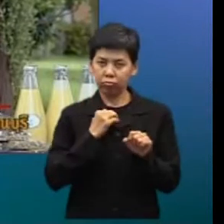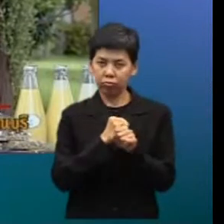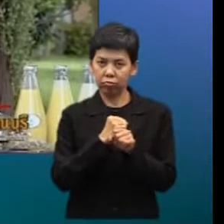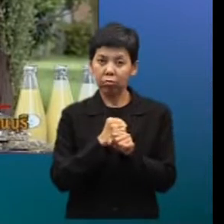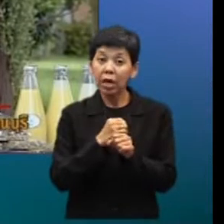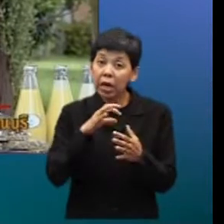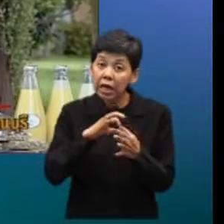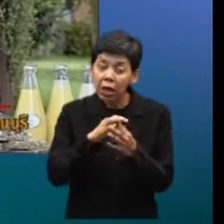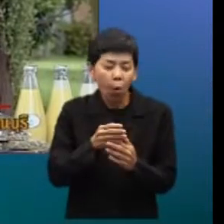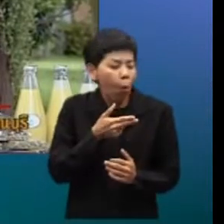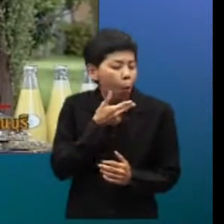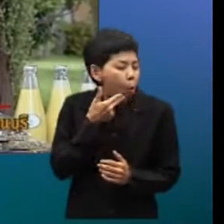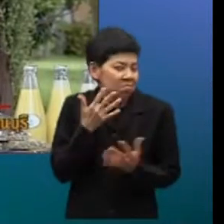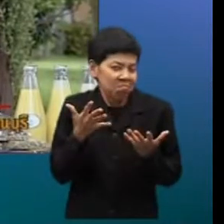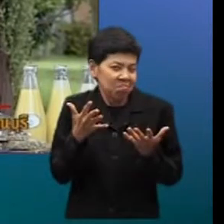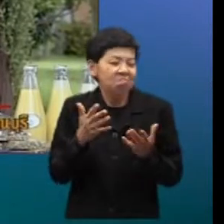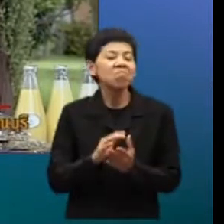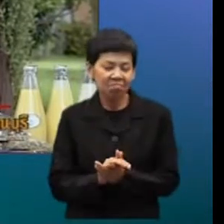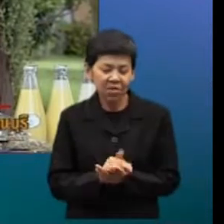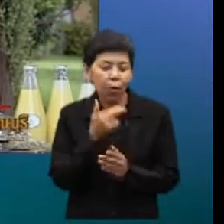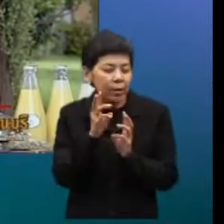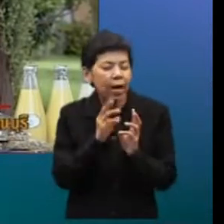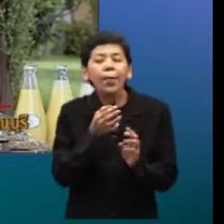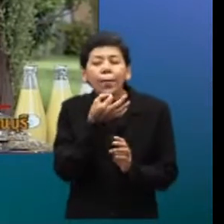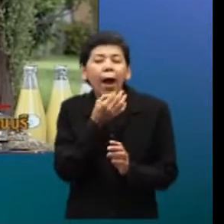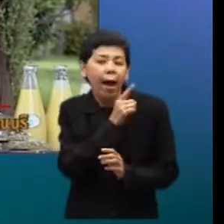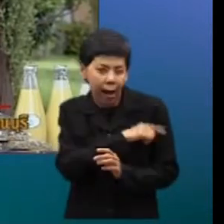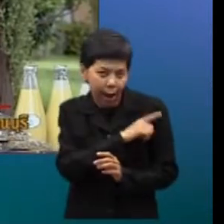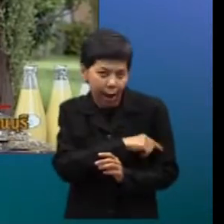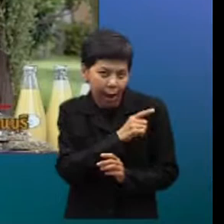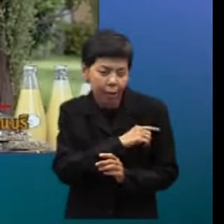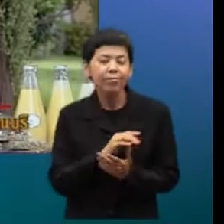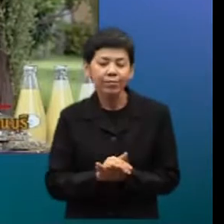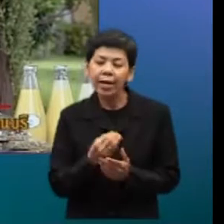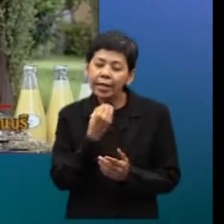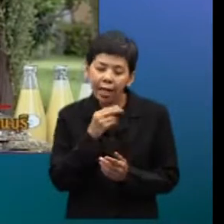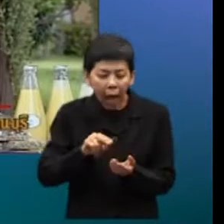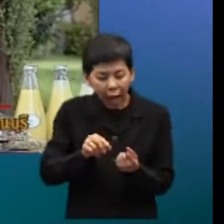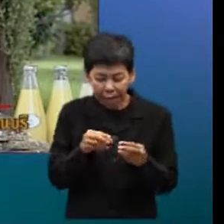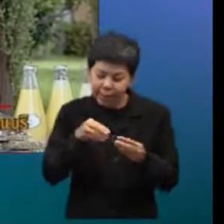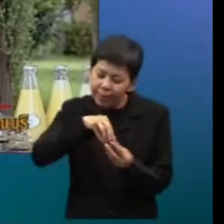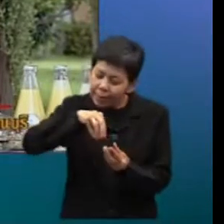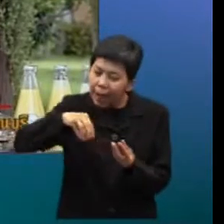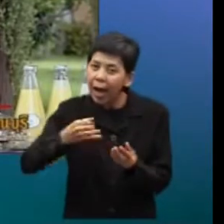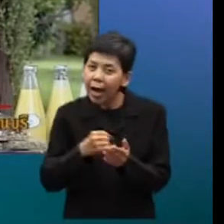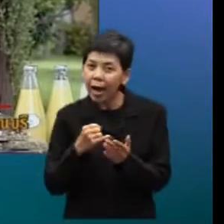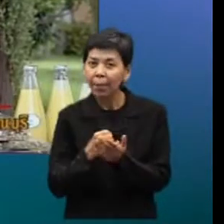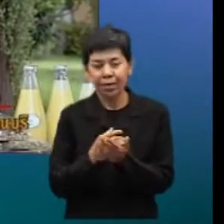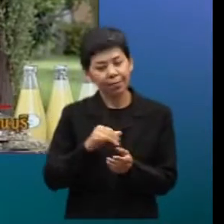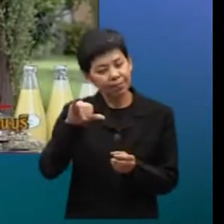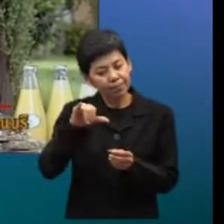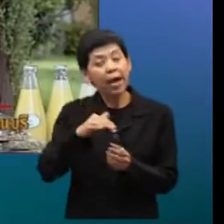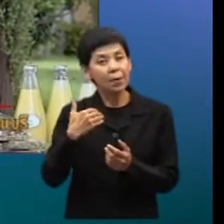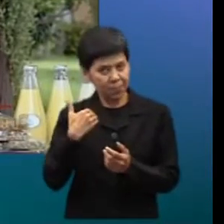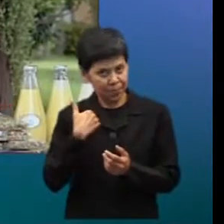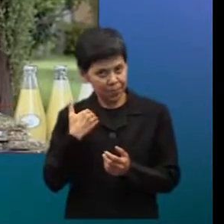างกันก็คือของเราจะไม่ปรุงแต่งน้ำตาลเลยค่ะก็ส่วนมากก็จะปรุงแต่งด้วยเกลือเหมือนกันแล้วทานแบบชูชินะคะจะมี